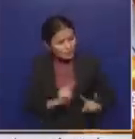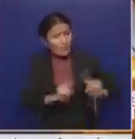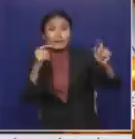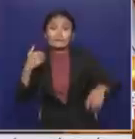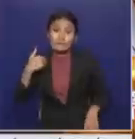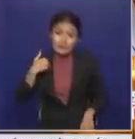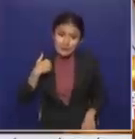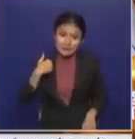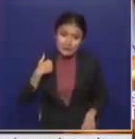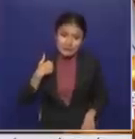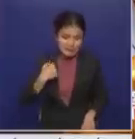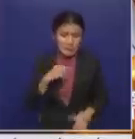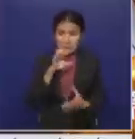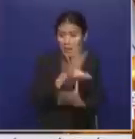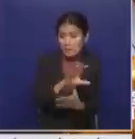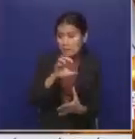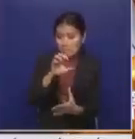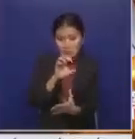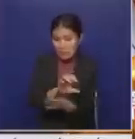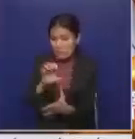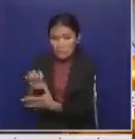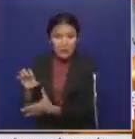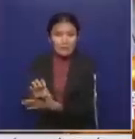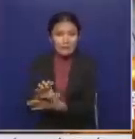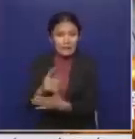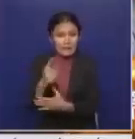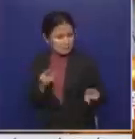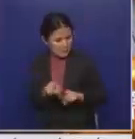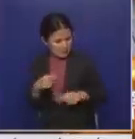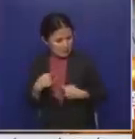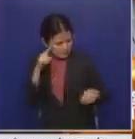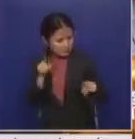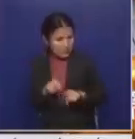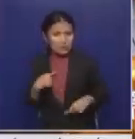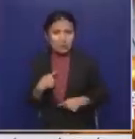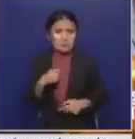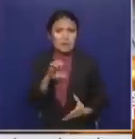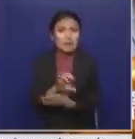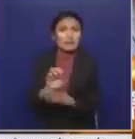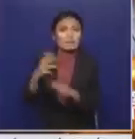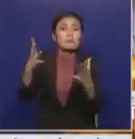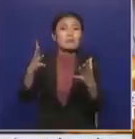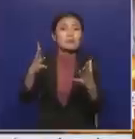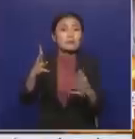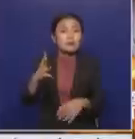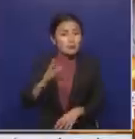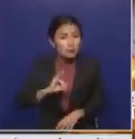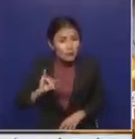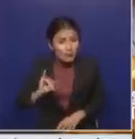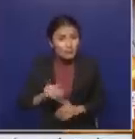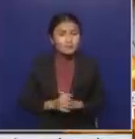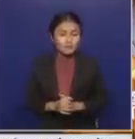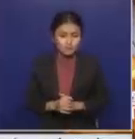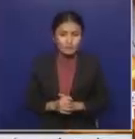เราไม่สามารถที่จะไล่หรือกำจัดคนที่เห็นต่างจากเราให้ออกไปจากชีวิตเราได้